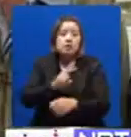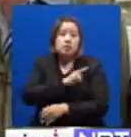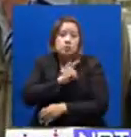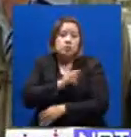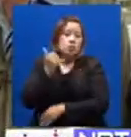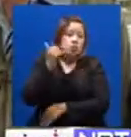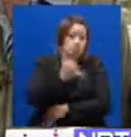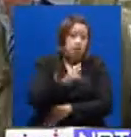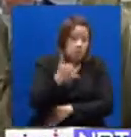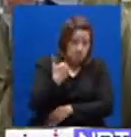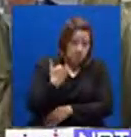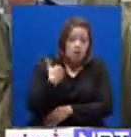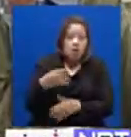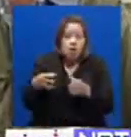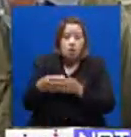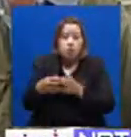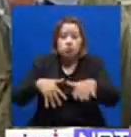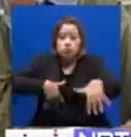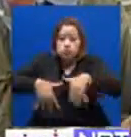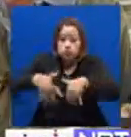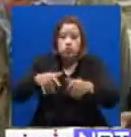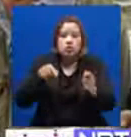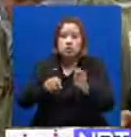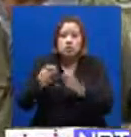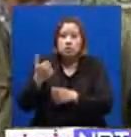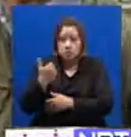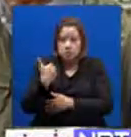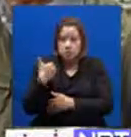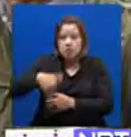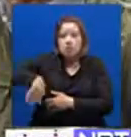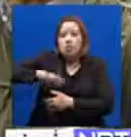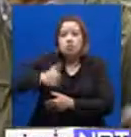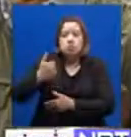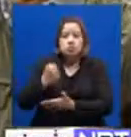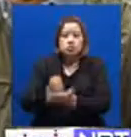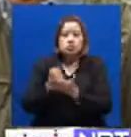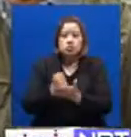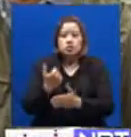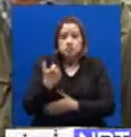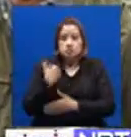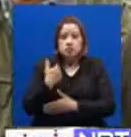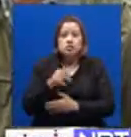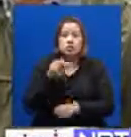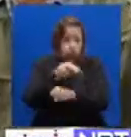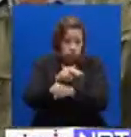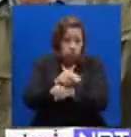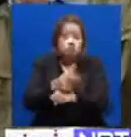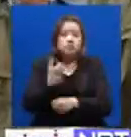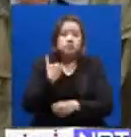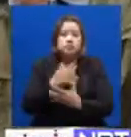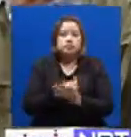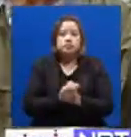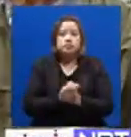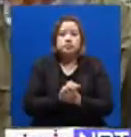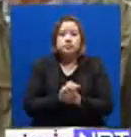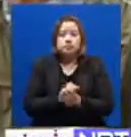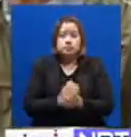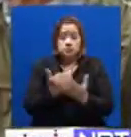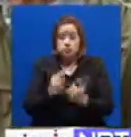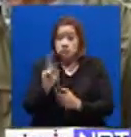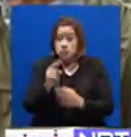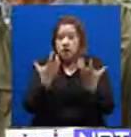ท้องถิ่นคือเทศบาลตำบลหัวไซนะครับโทษนะครับเทศบาลตำบลหน้าสตนเข้ามาดูแลพื้นที่ก็ได้น